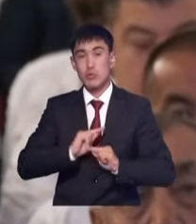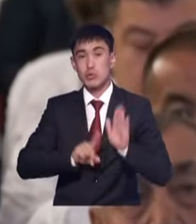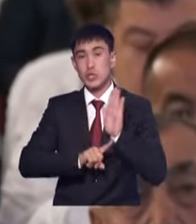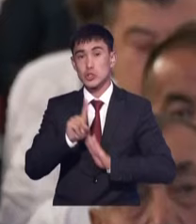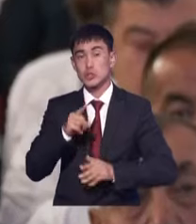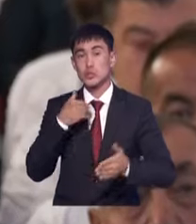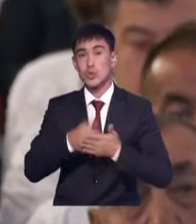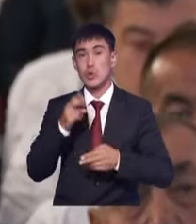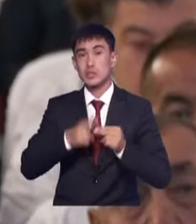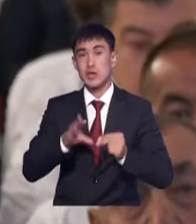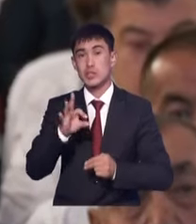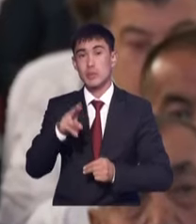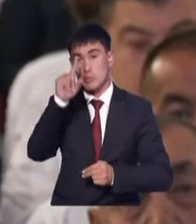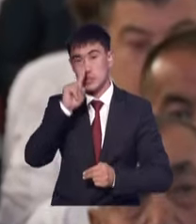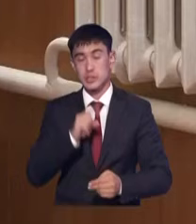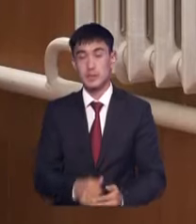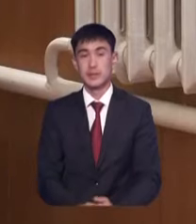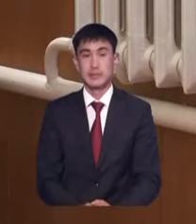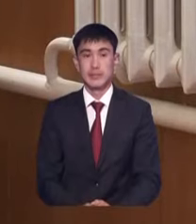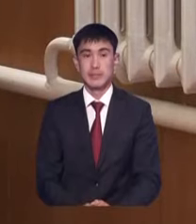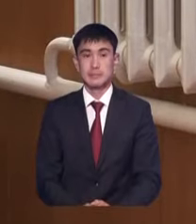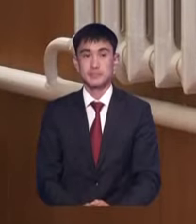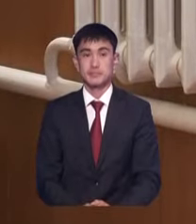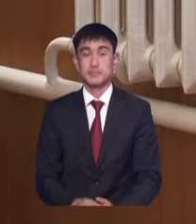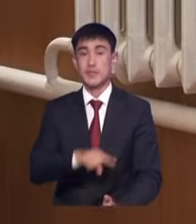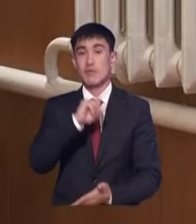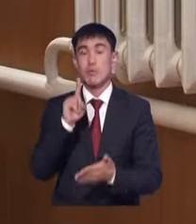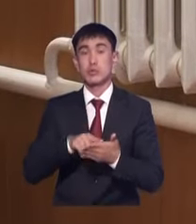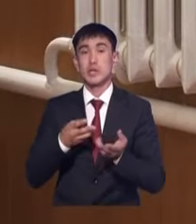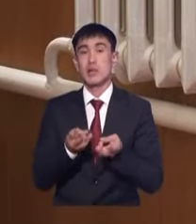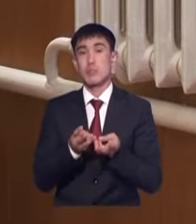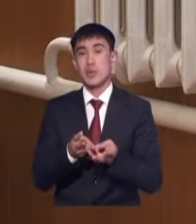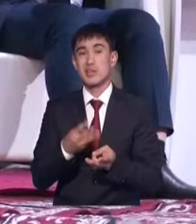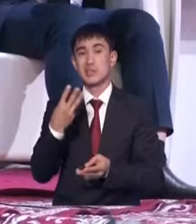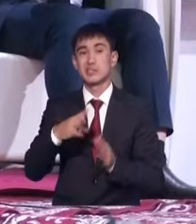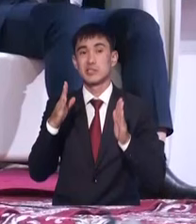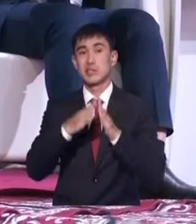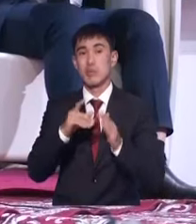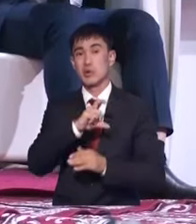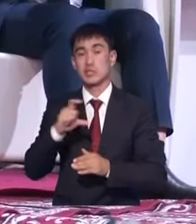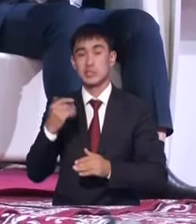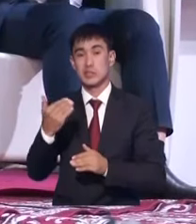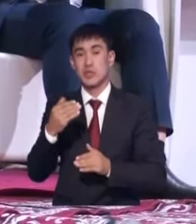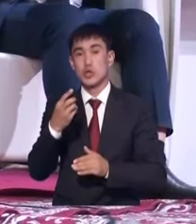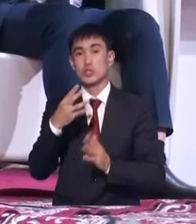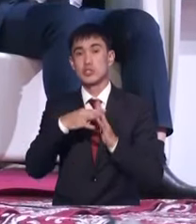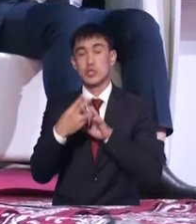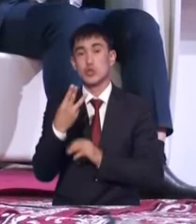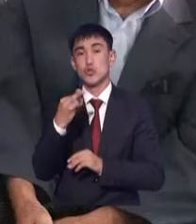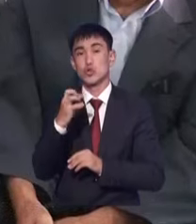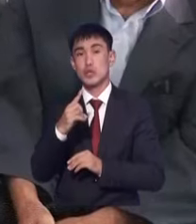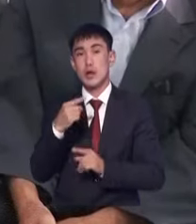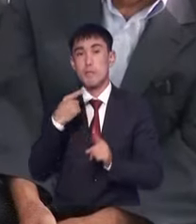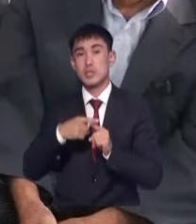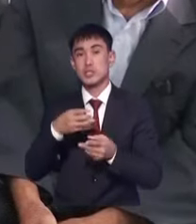к концу октября месяца. Вопрос отопления в 30 многоэтажных жилых домах в Шонже вот уже долгое время не находит